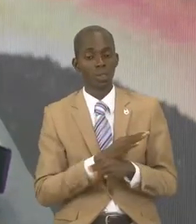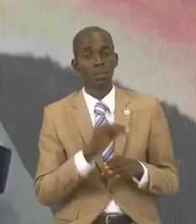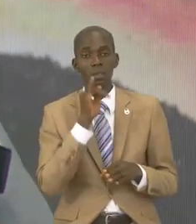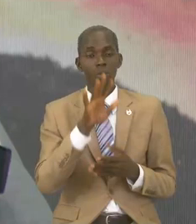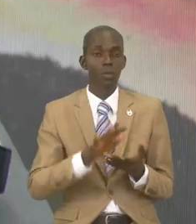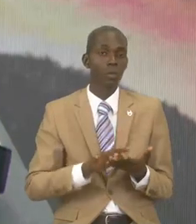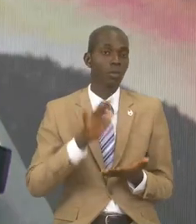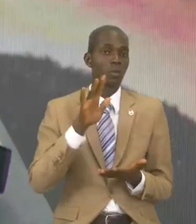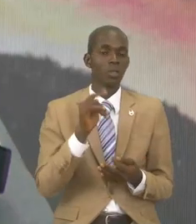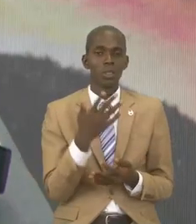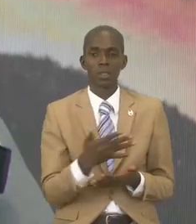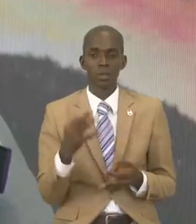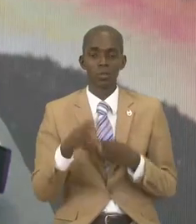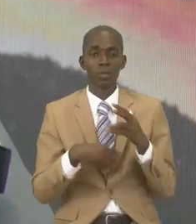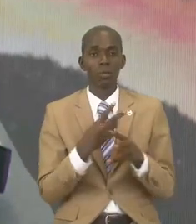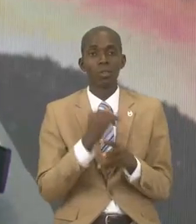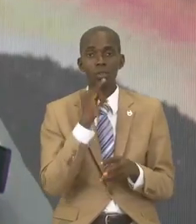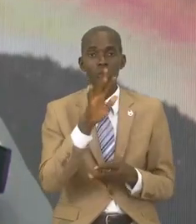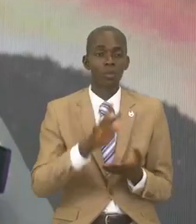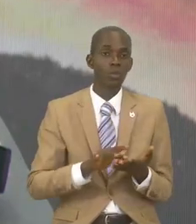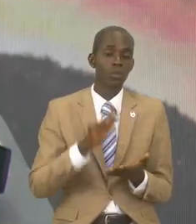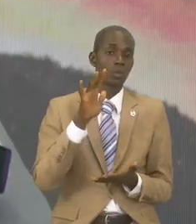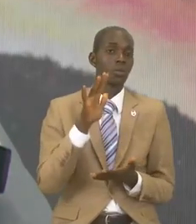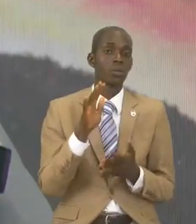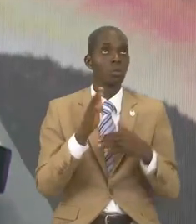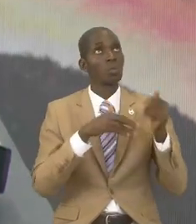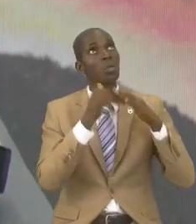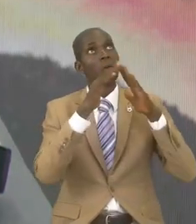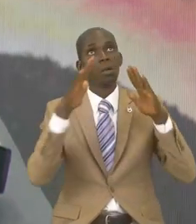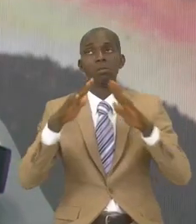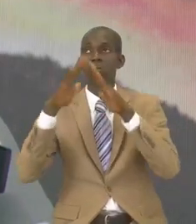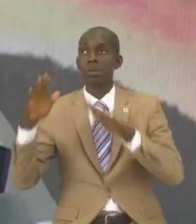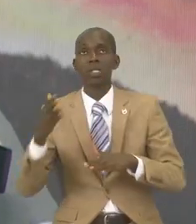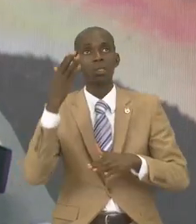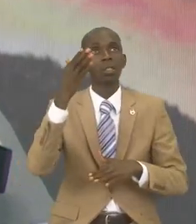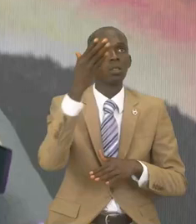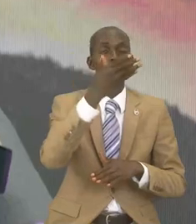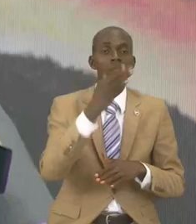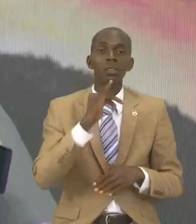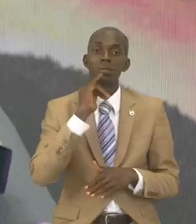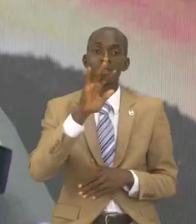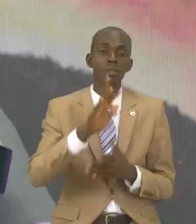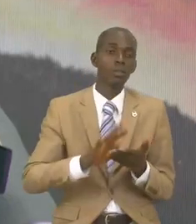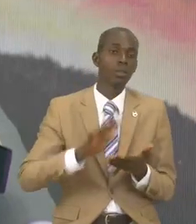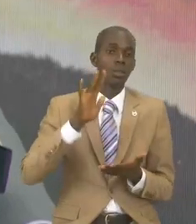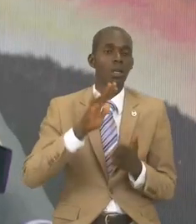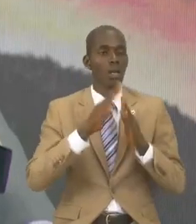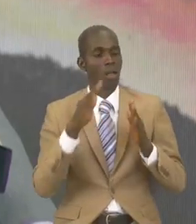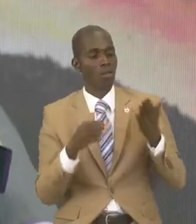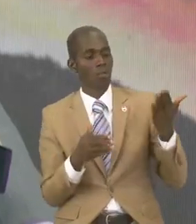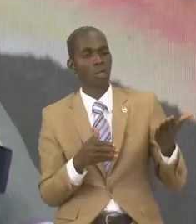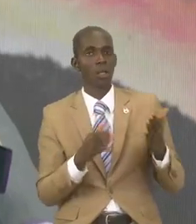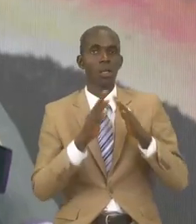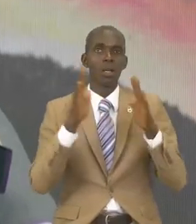affaires, les choses du monde, plusieurs maisons, ici, bas, là-bas, une maison ici,